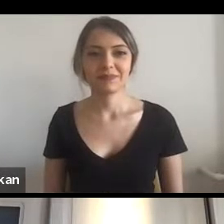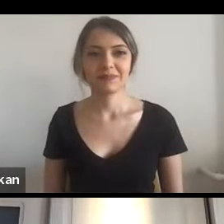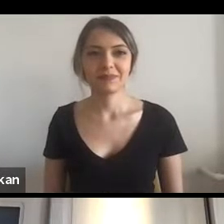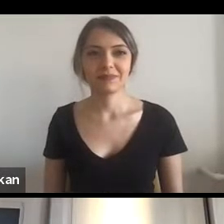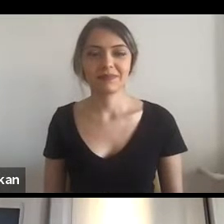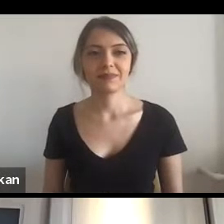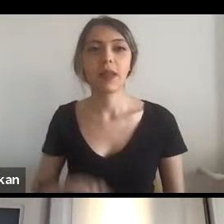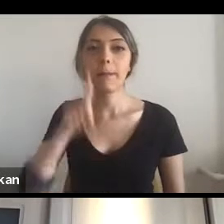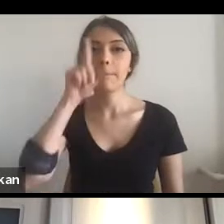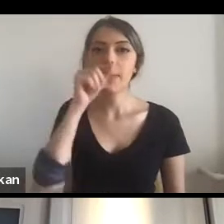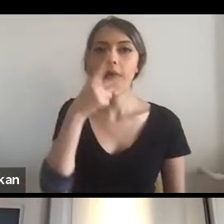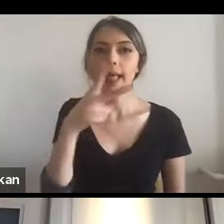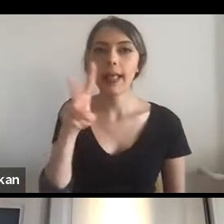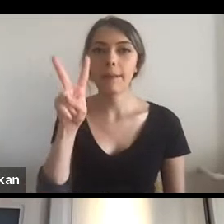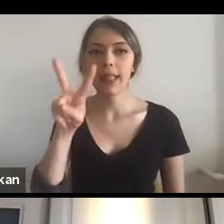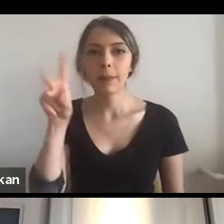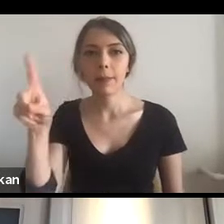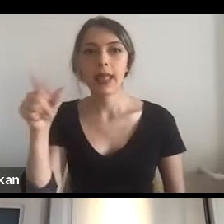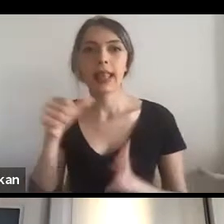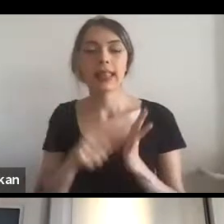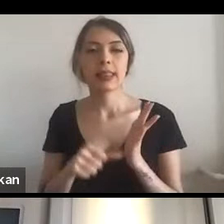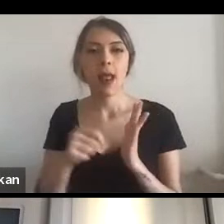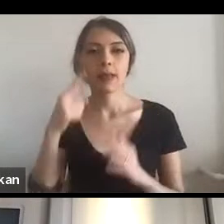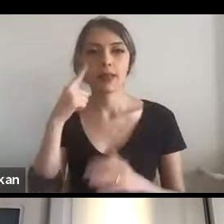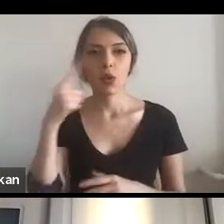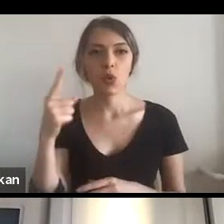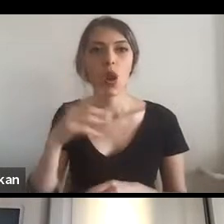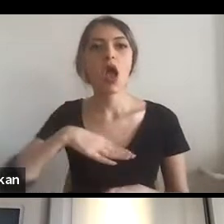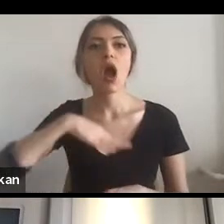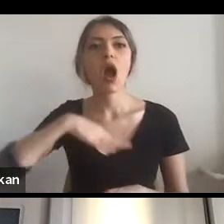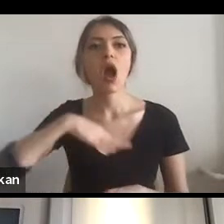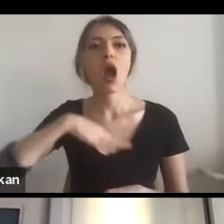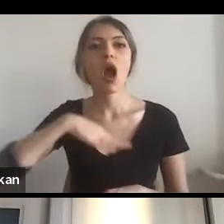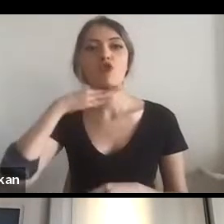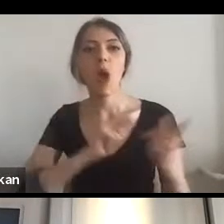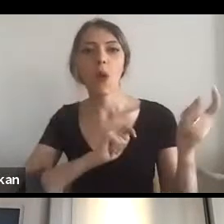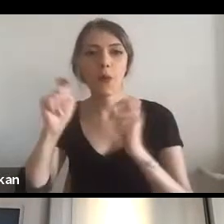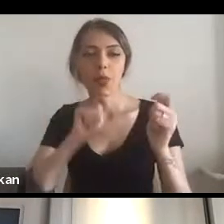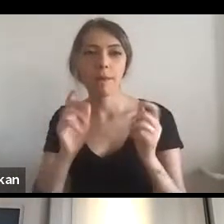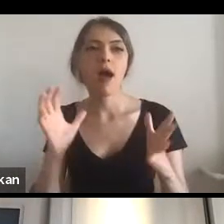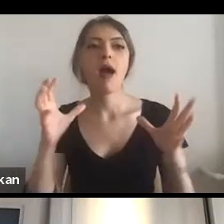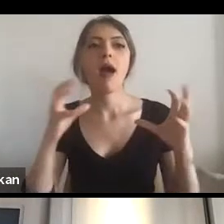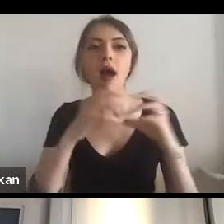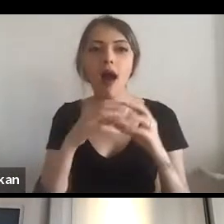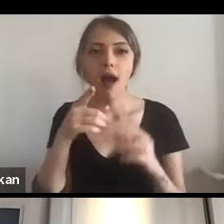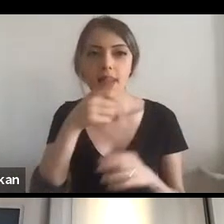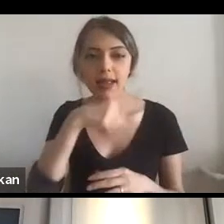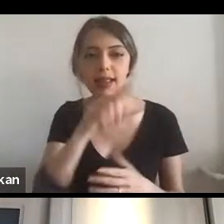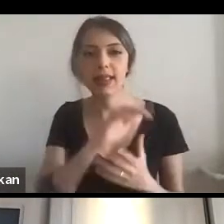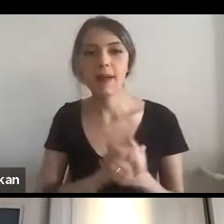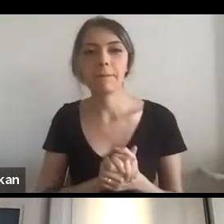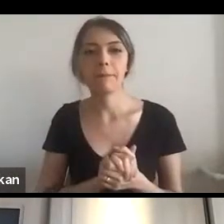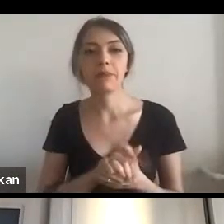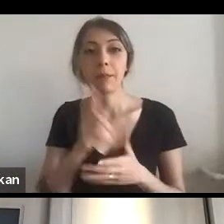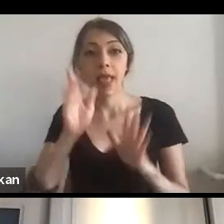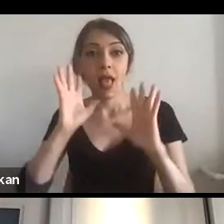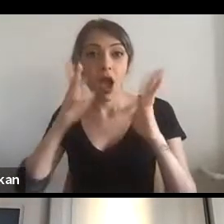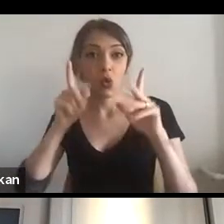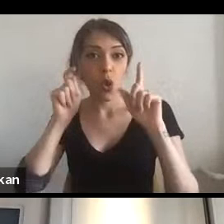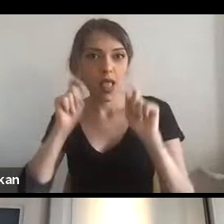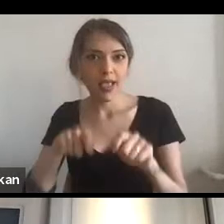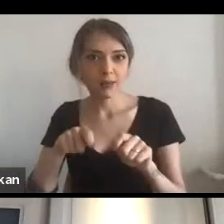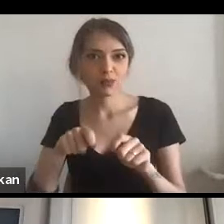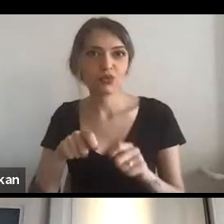Mart 2021'de Avrupa Uygulama Ağı'yla, European Implementation Network, EIN ile bir atölye